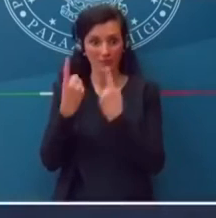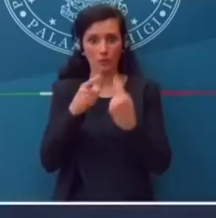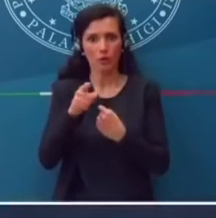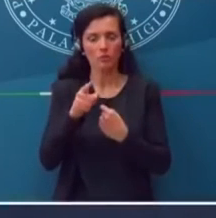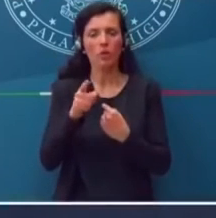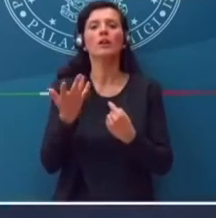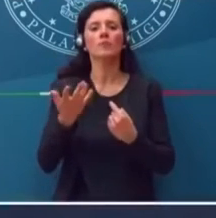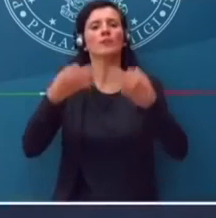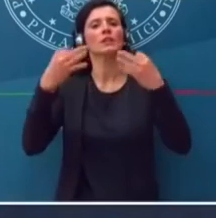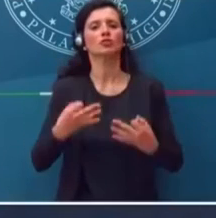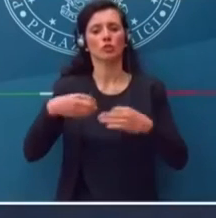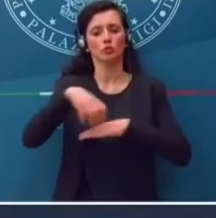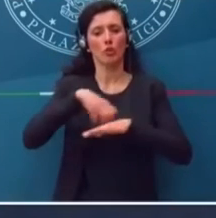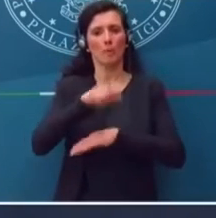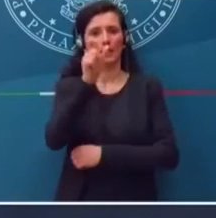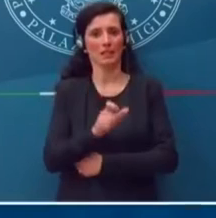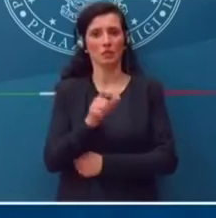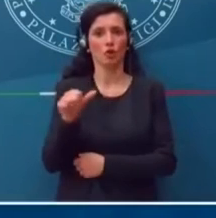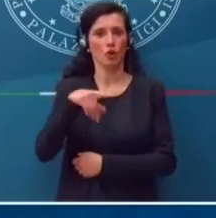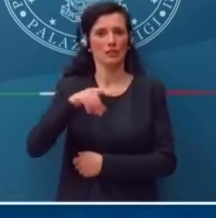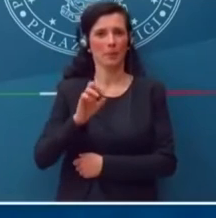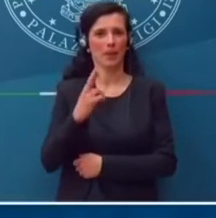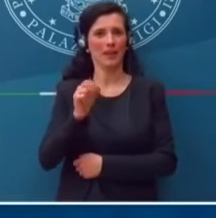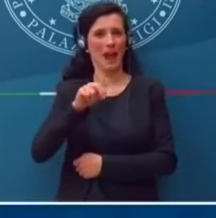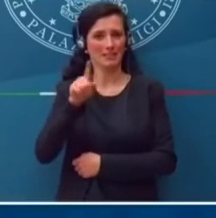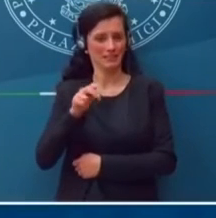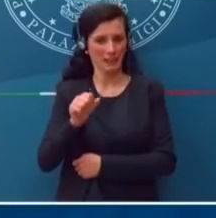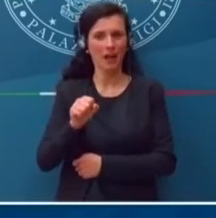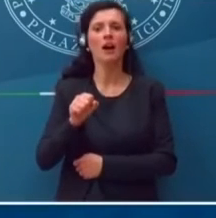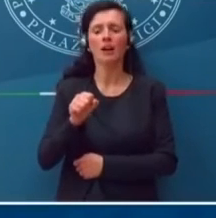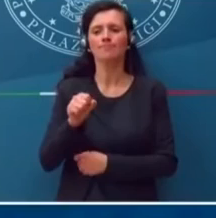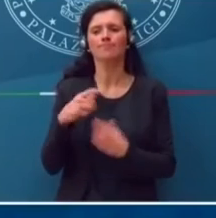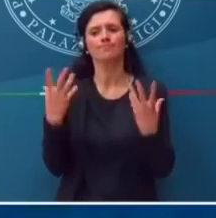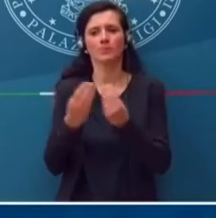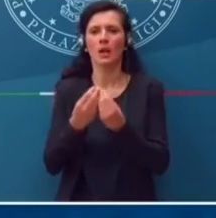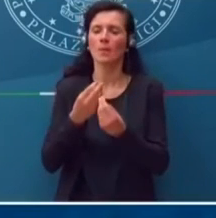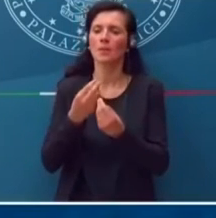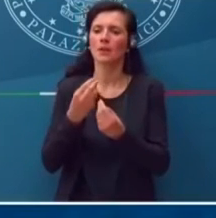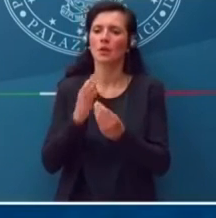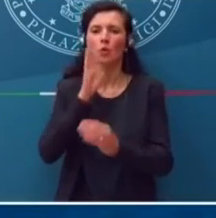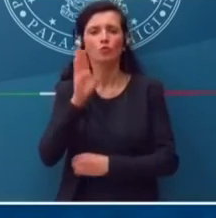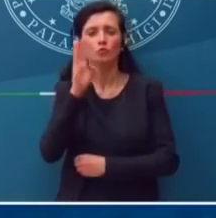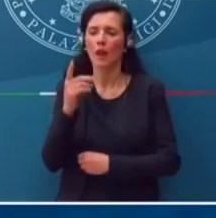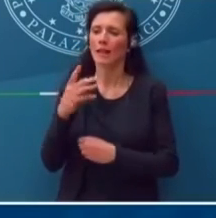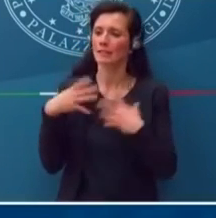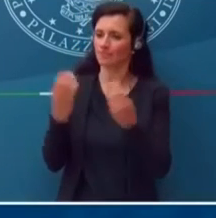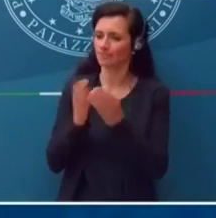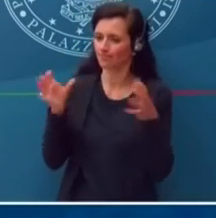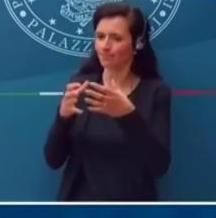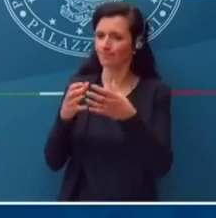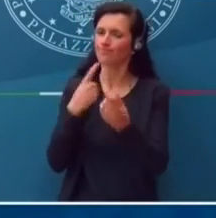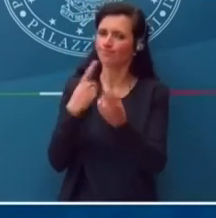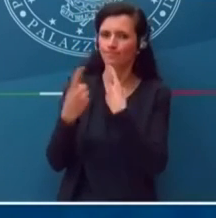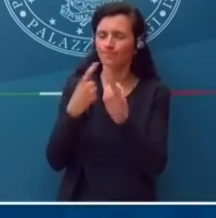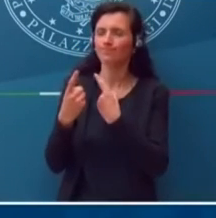il ministro Speranza, dopo un'attenta riflessione con tutti i consulenti di cui si è